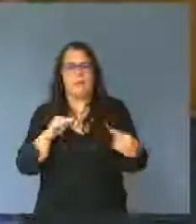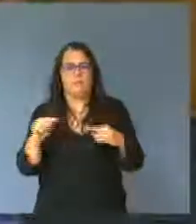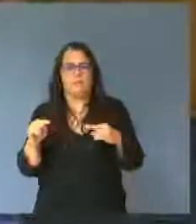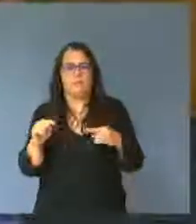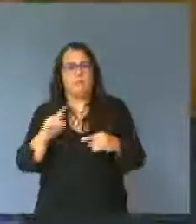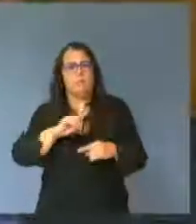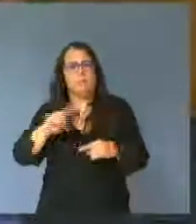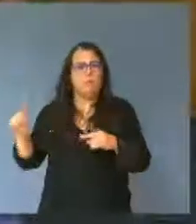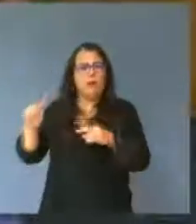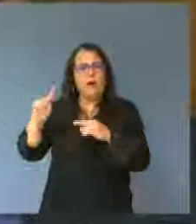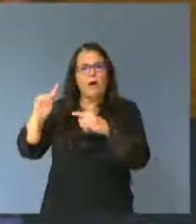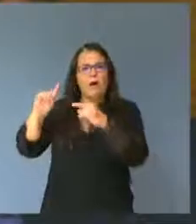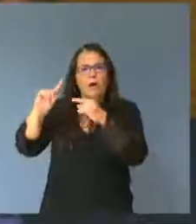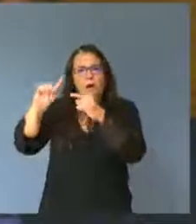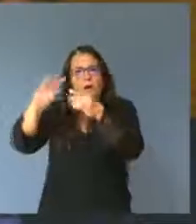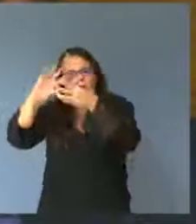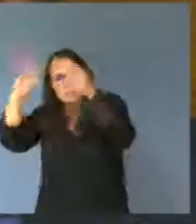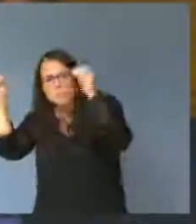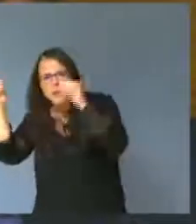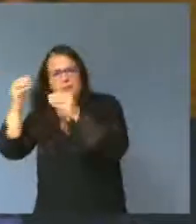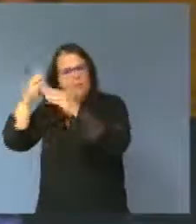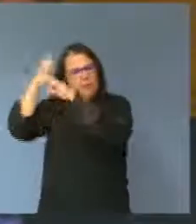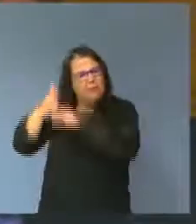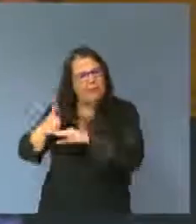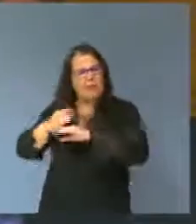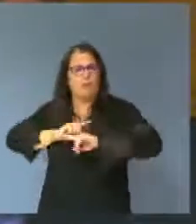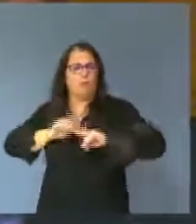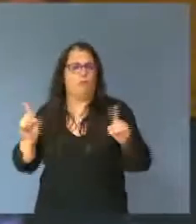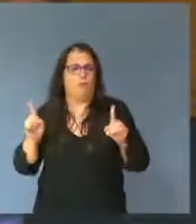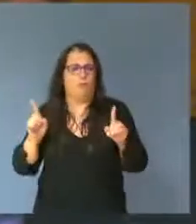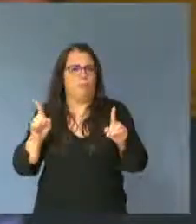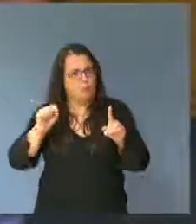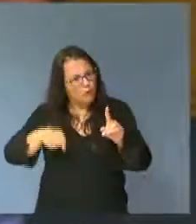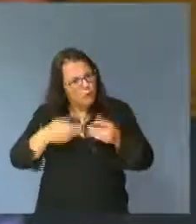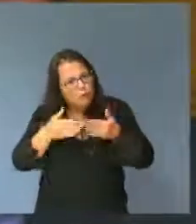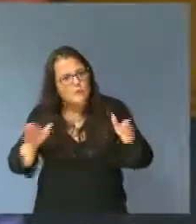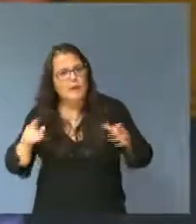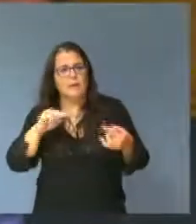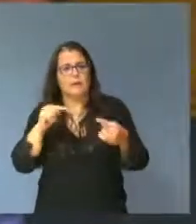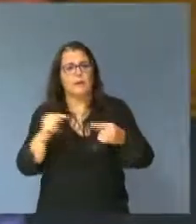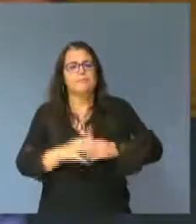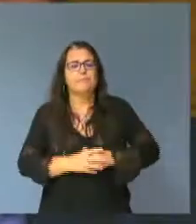idéologique sur le sujet. Mes chers collègues, pour celles et ceux